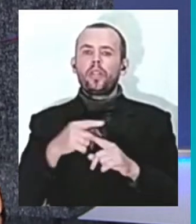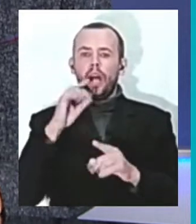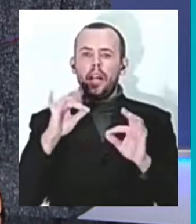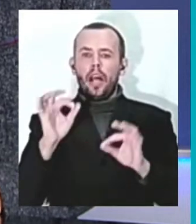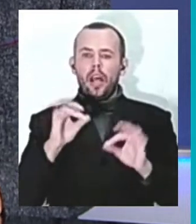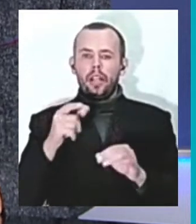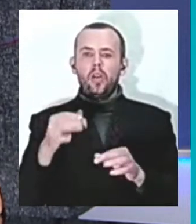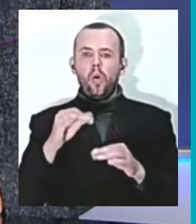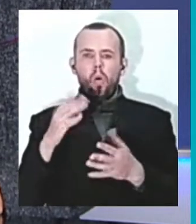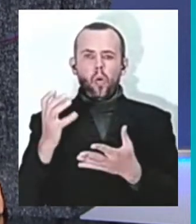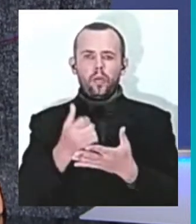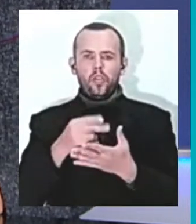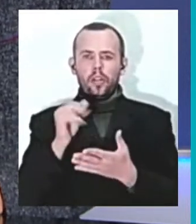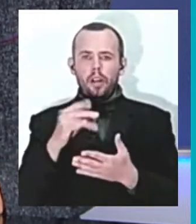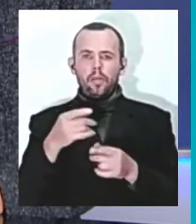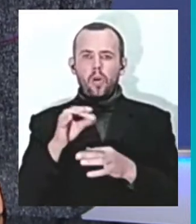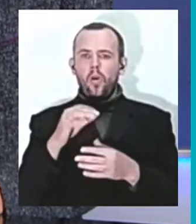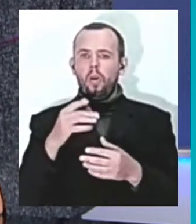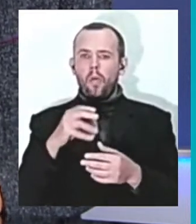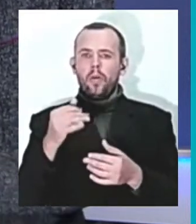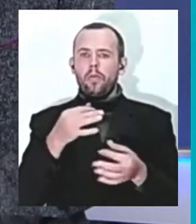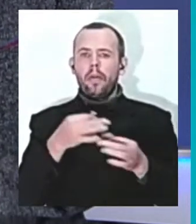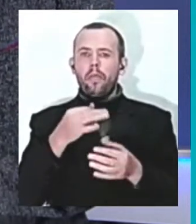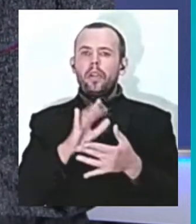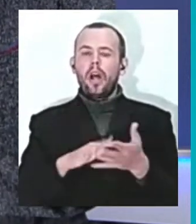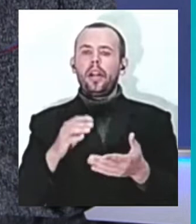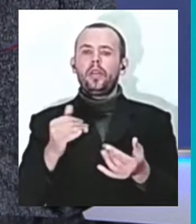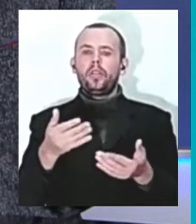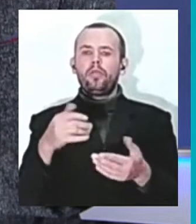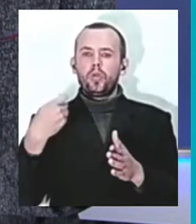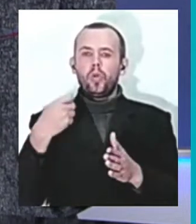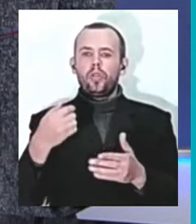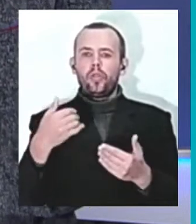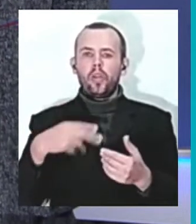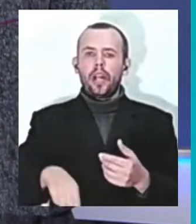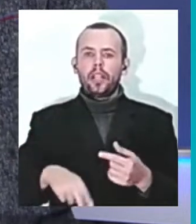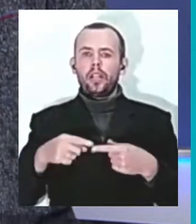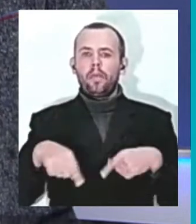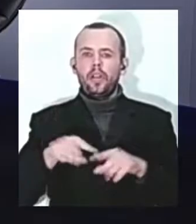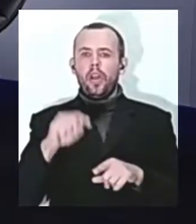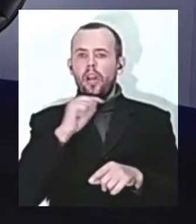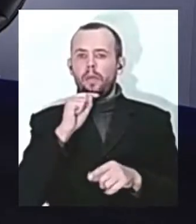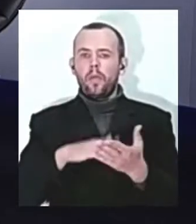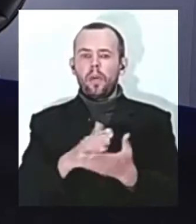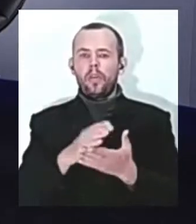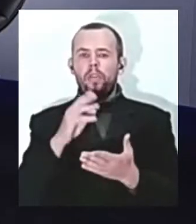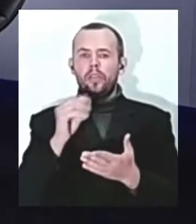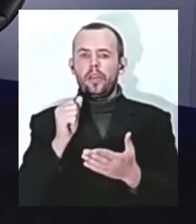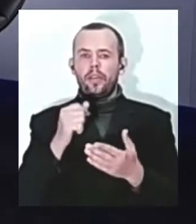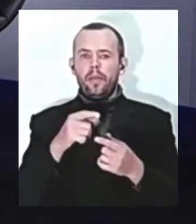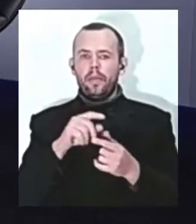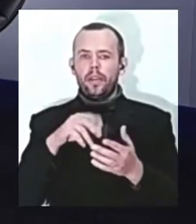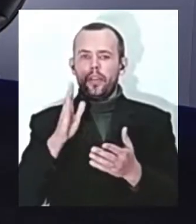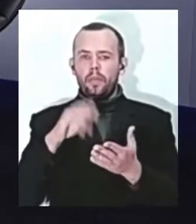та неуспішні громади говоримо далі. І в студії директор департаменту економічної політики та стратегічного планування Одеської обласної